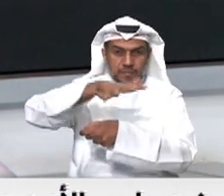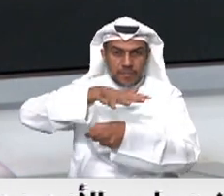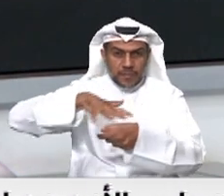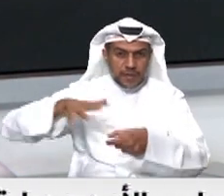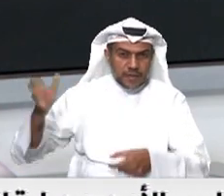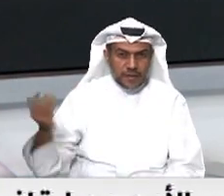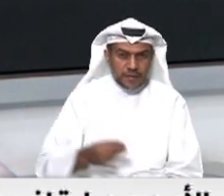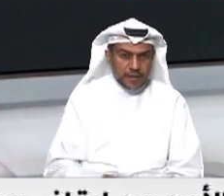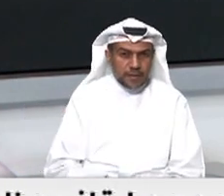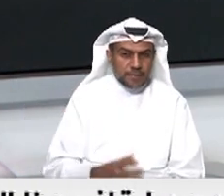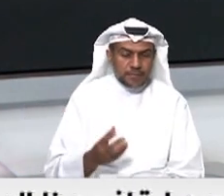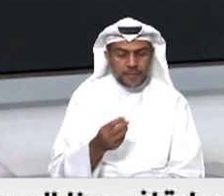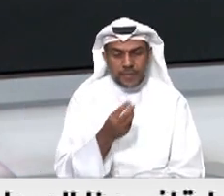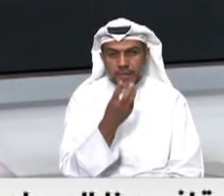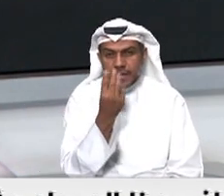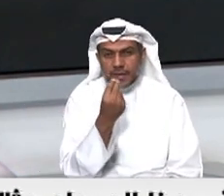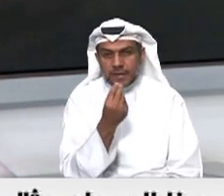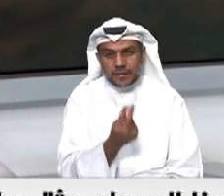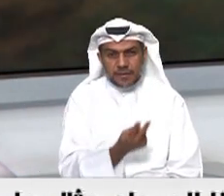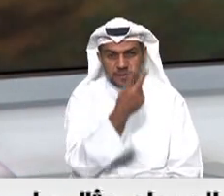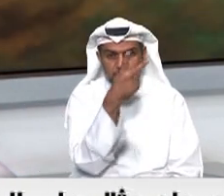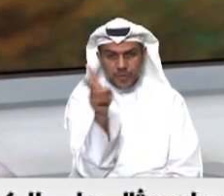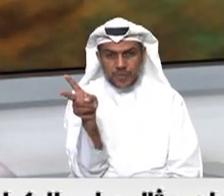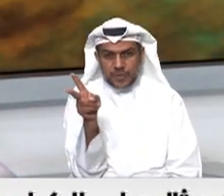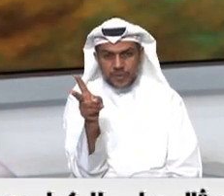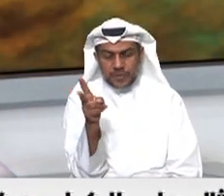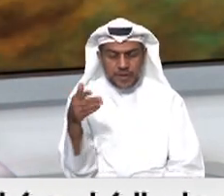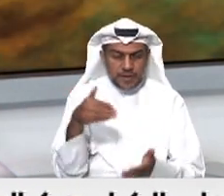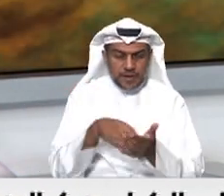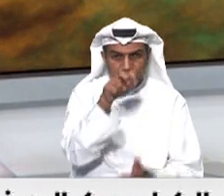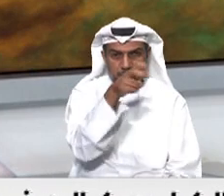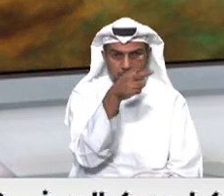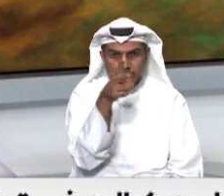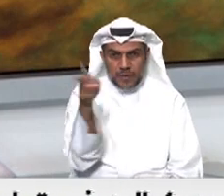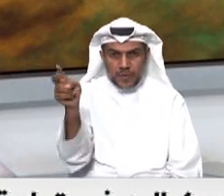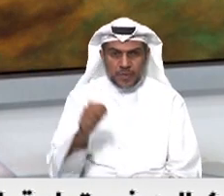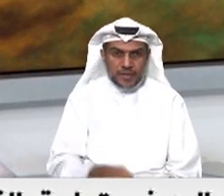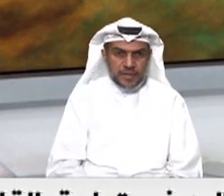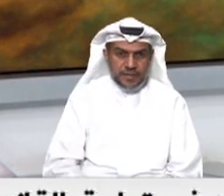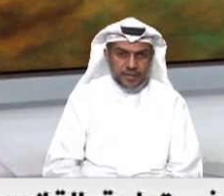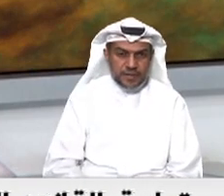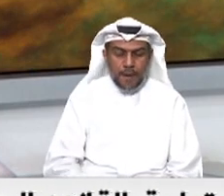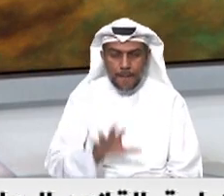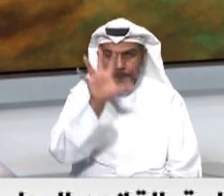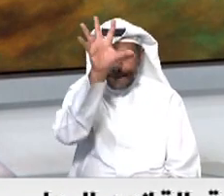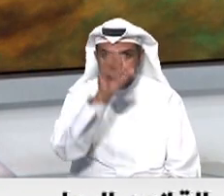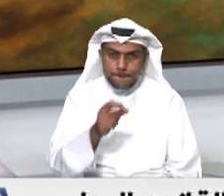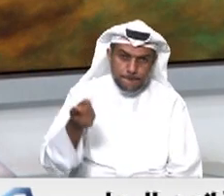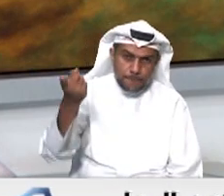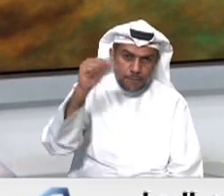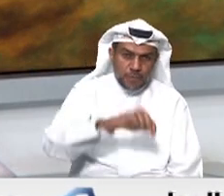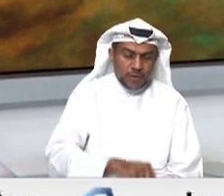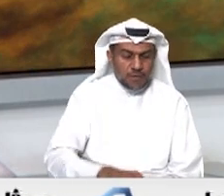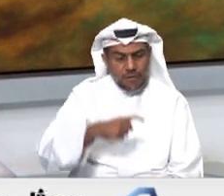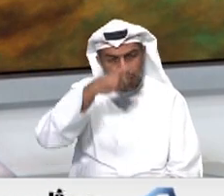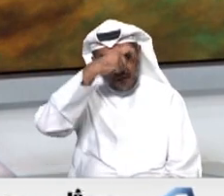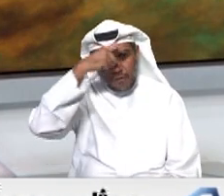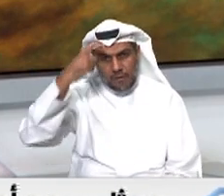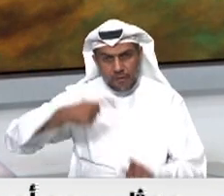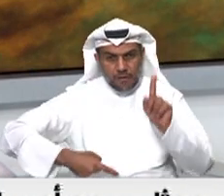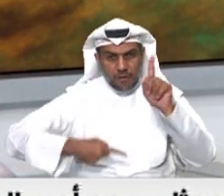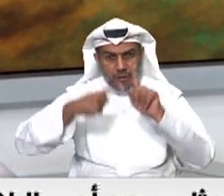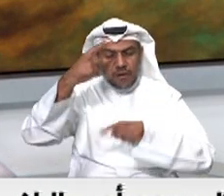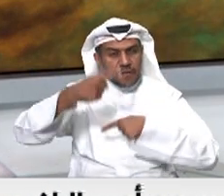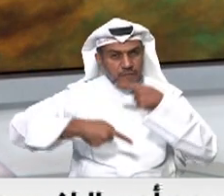وبيان فلكه ما بين 27 الى 28 درجه مئويه في مساء الغد اجواء حاره وايضا متوقع